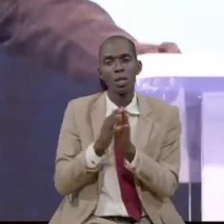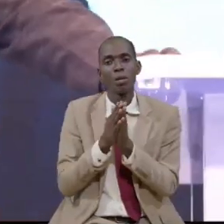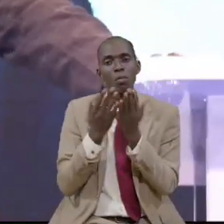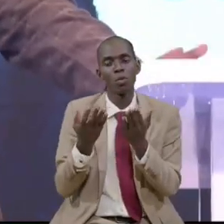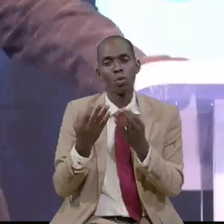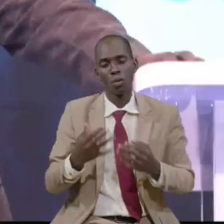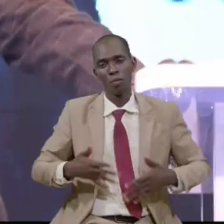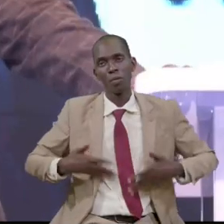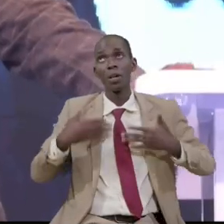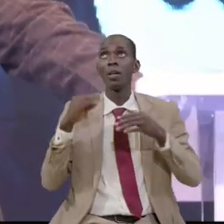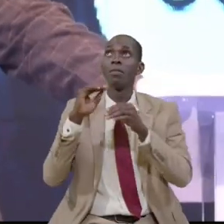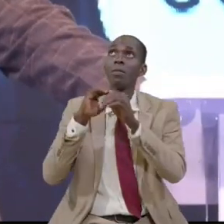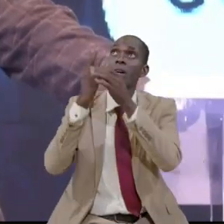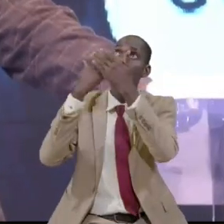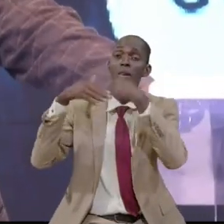la vie.